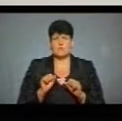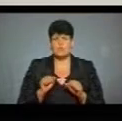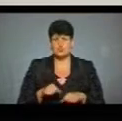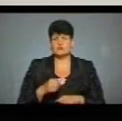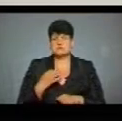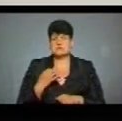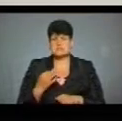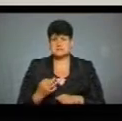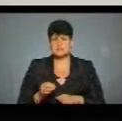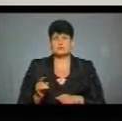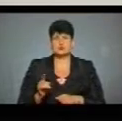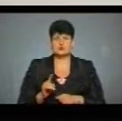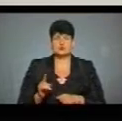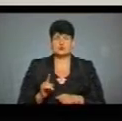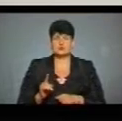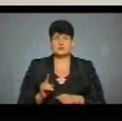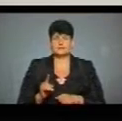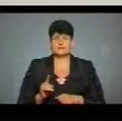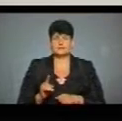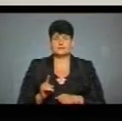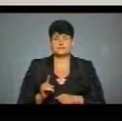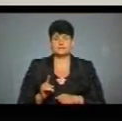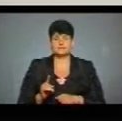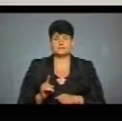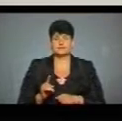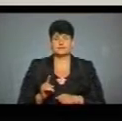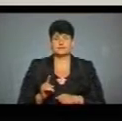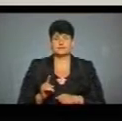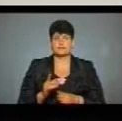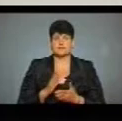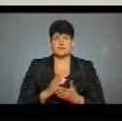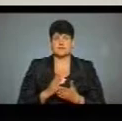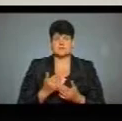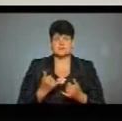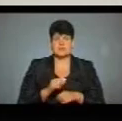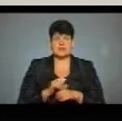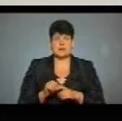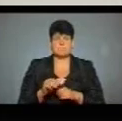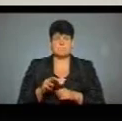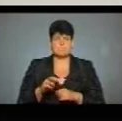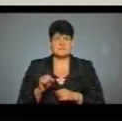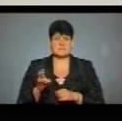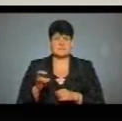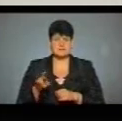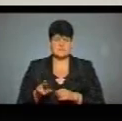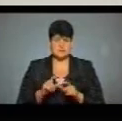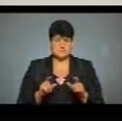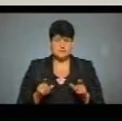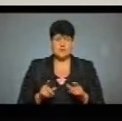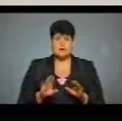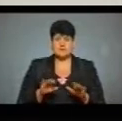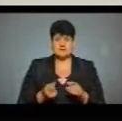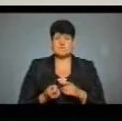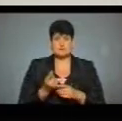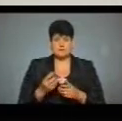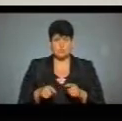сказати по механізму, який є на митниці. Після виявлення